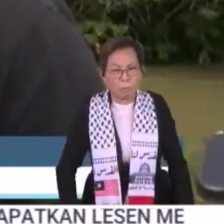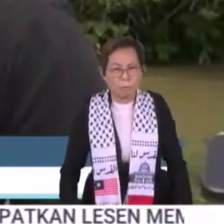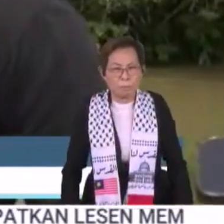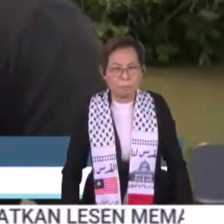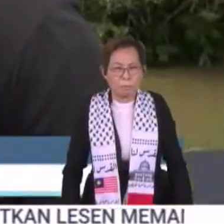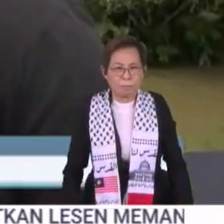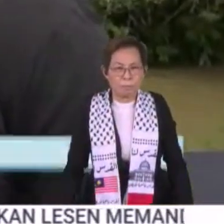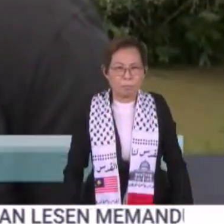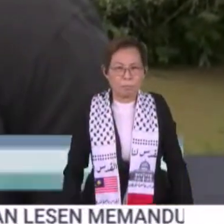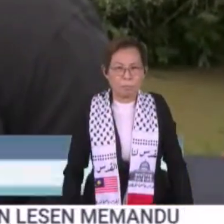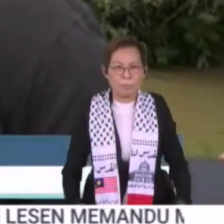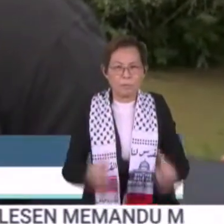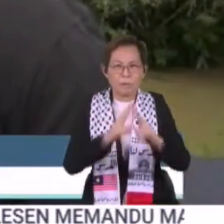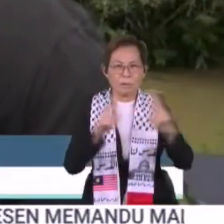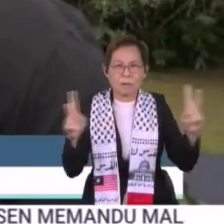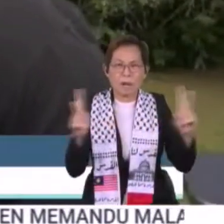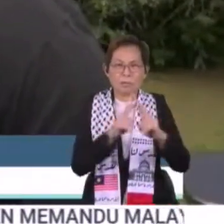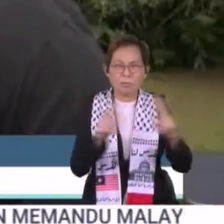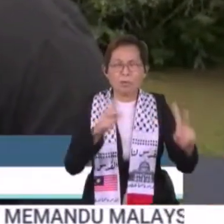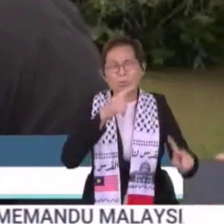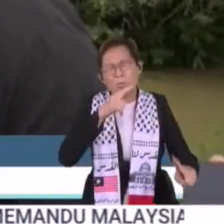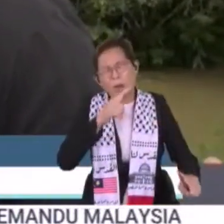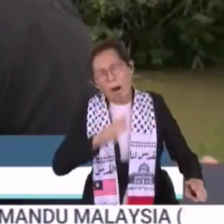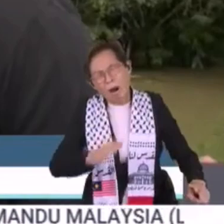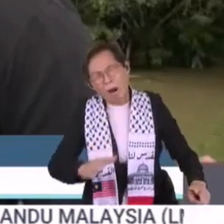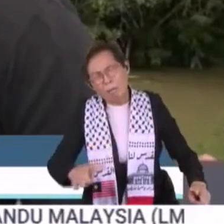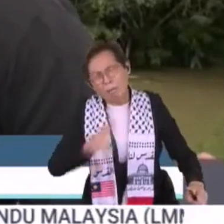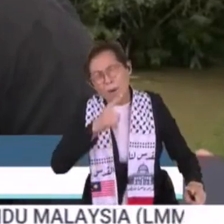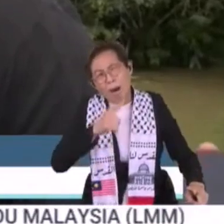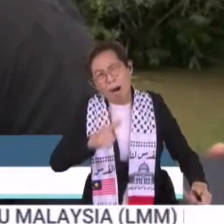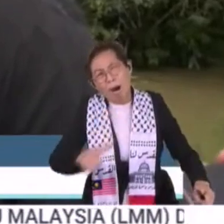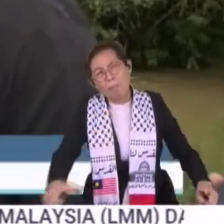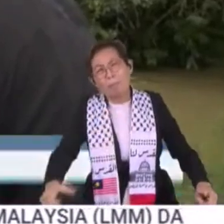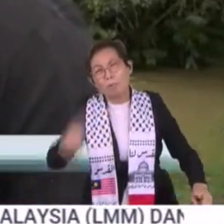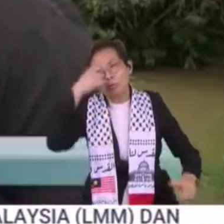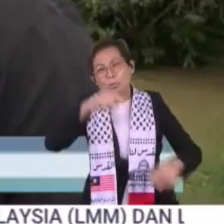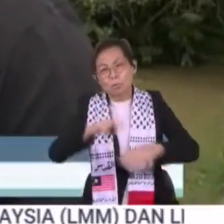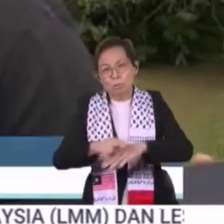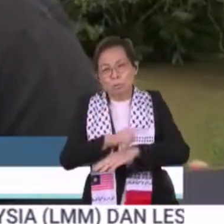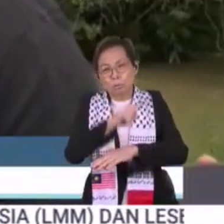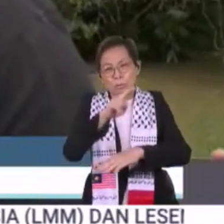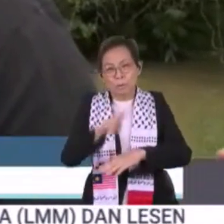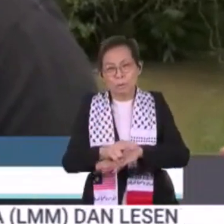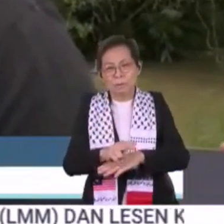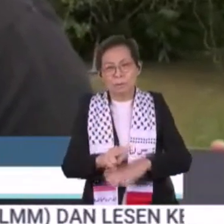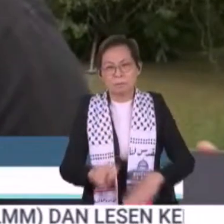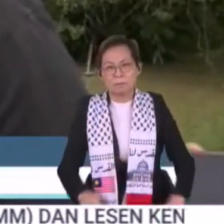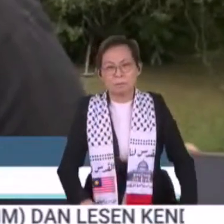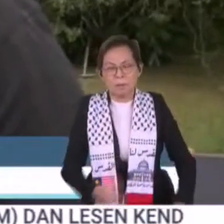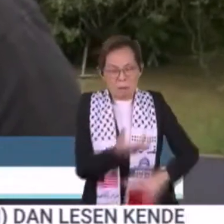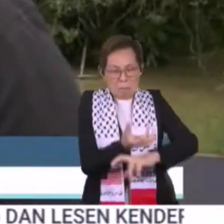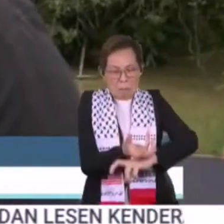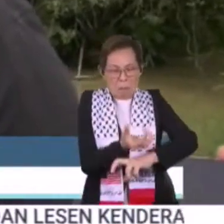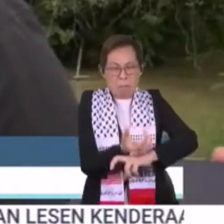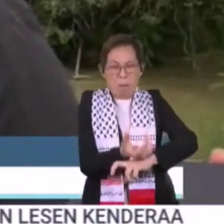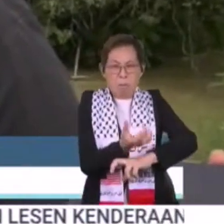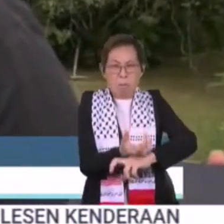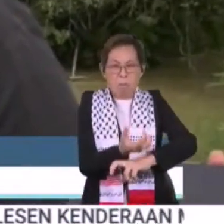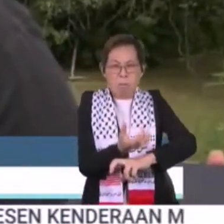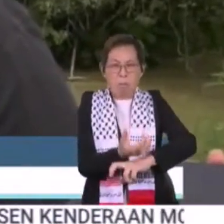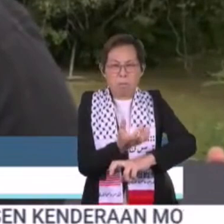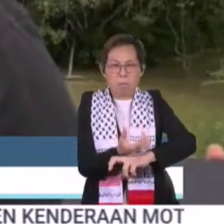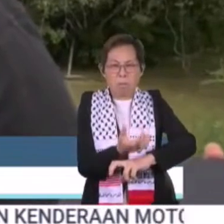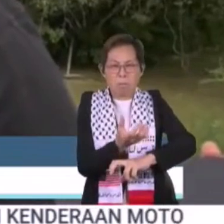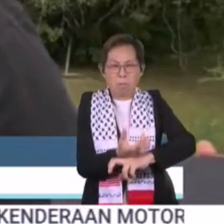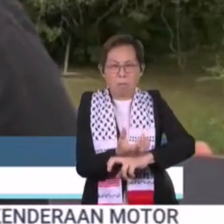J terlalu us dah untuk diguna Sebab konkr Dia punya tu